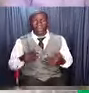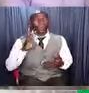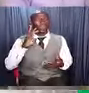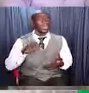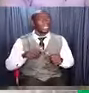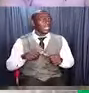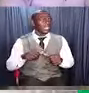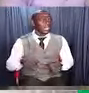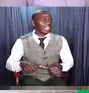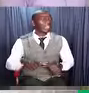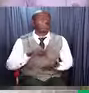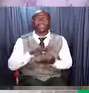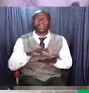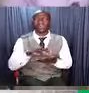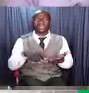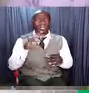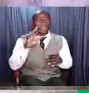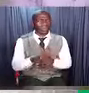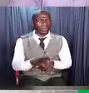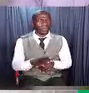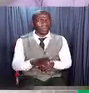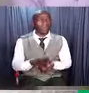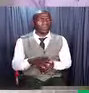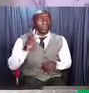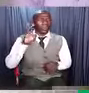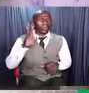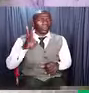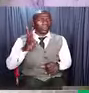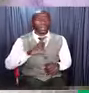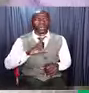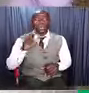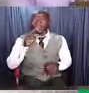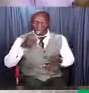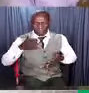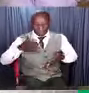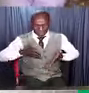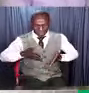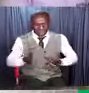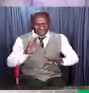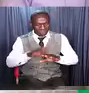mmoja kukaa. Awe yule azaye matunda ya kaayo Bwana.